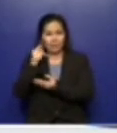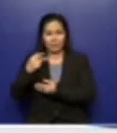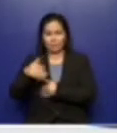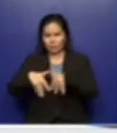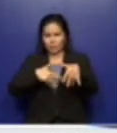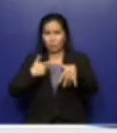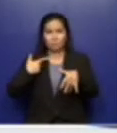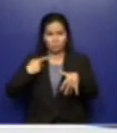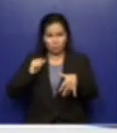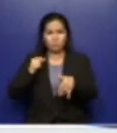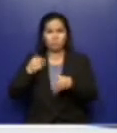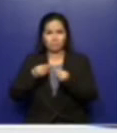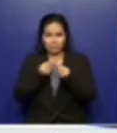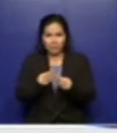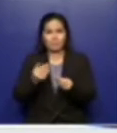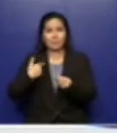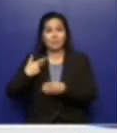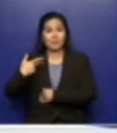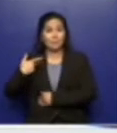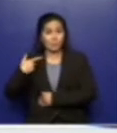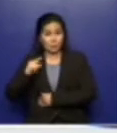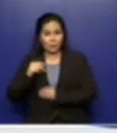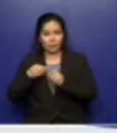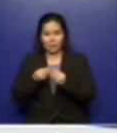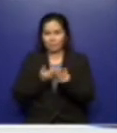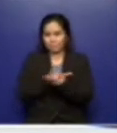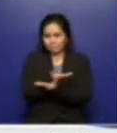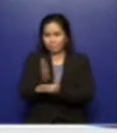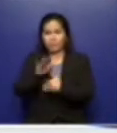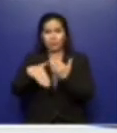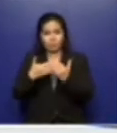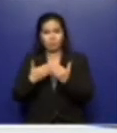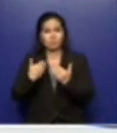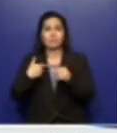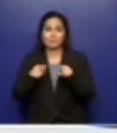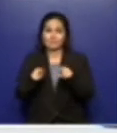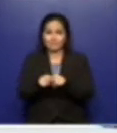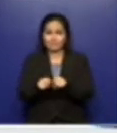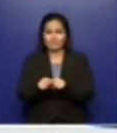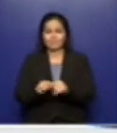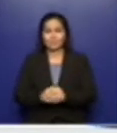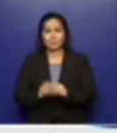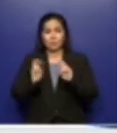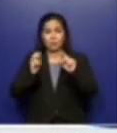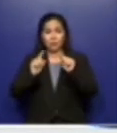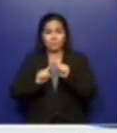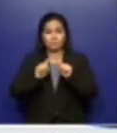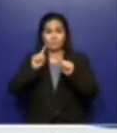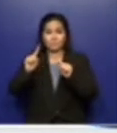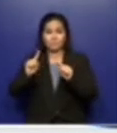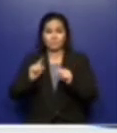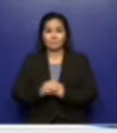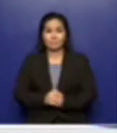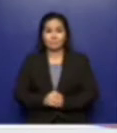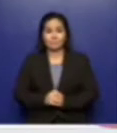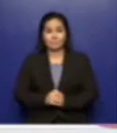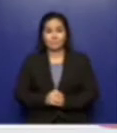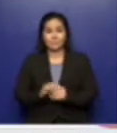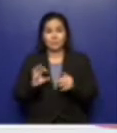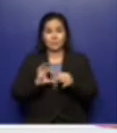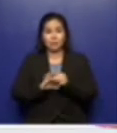นและเป็นประโยชน์กับทุกท่านนะครับเรื่องแรกที่ผมจะพูดนะครับท่านก็คือเรื่อง